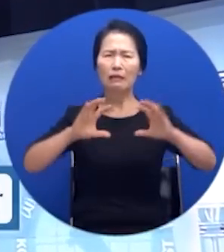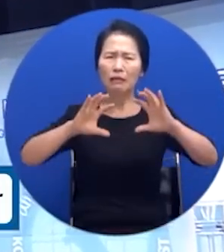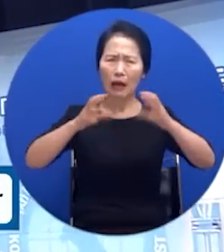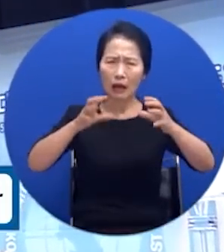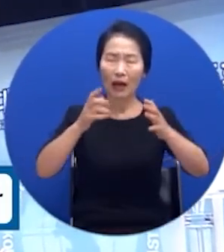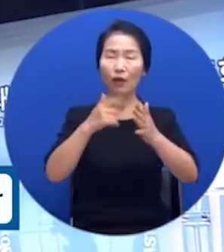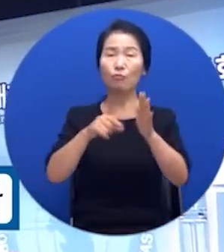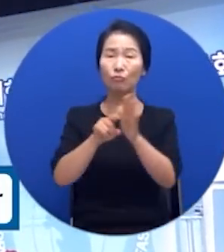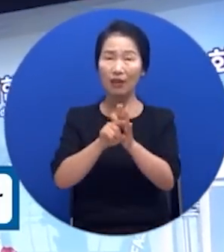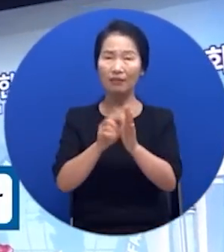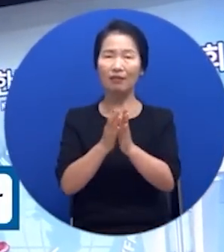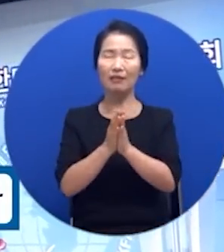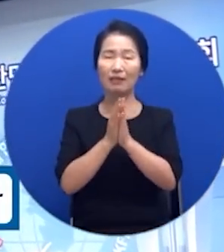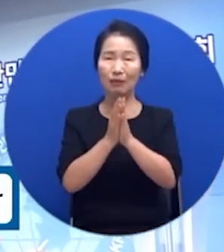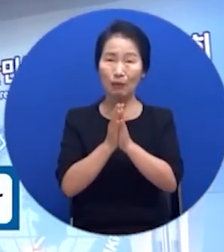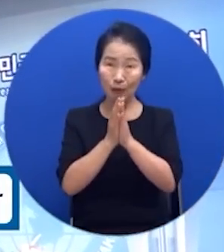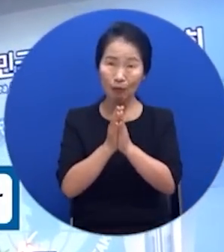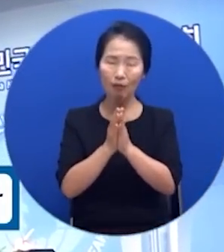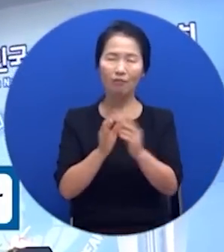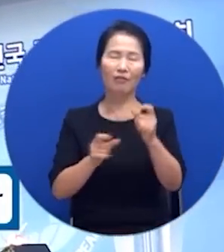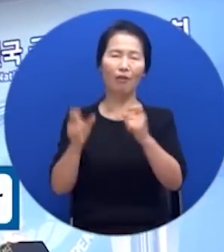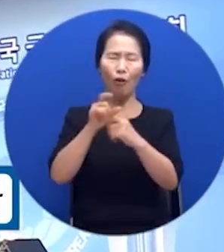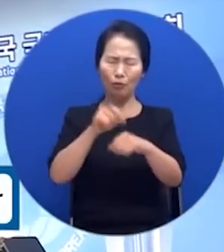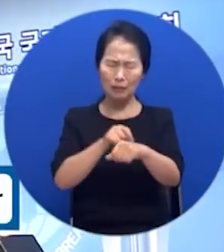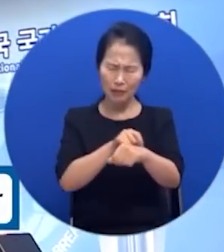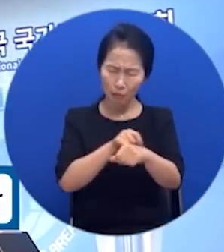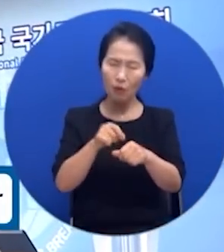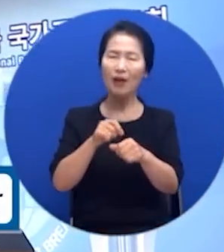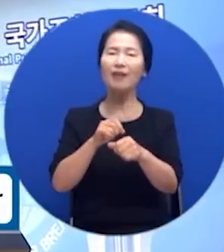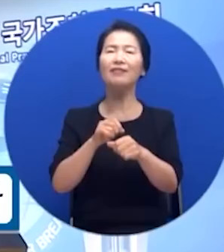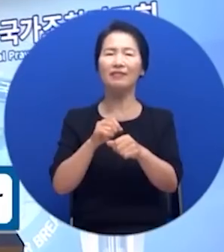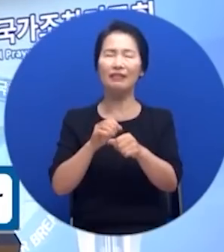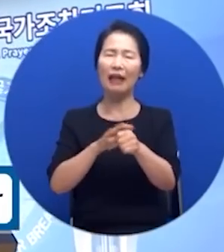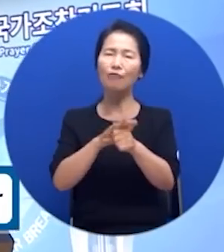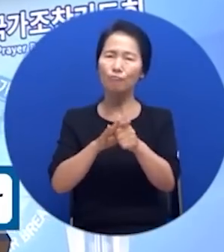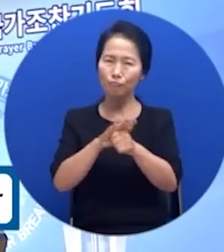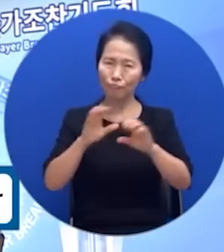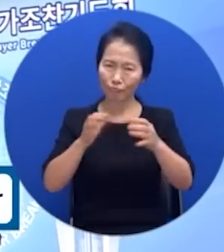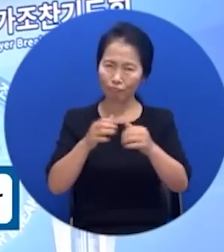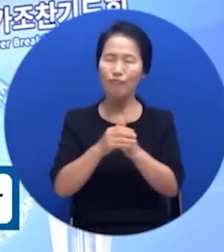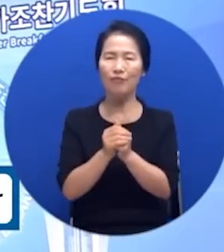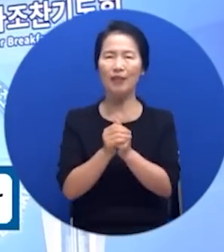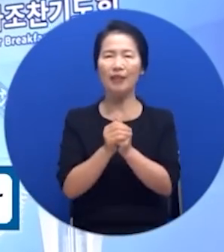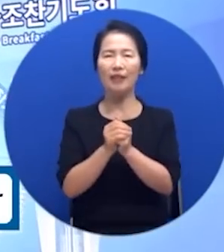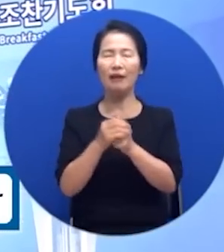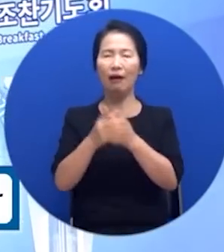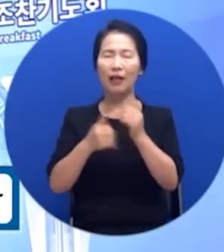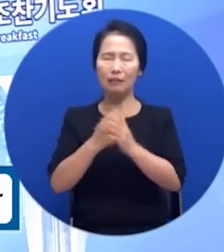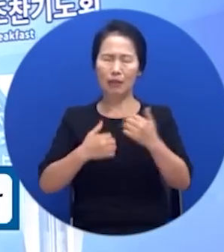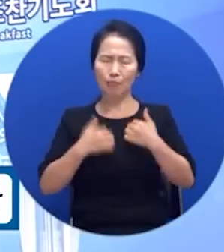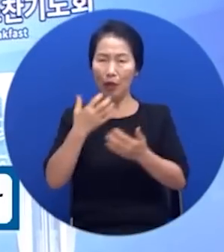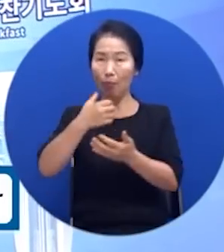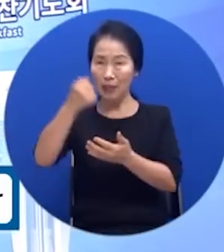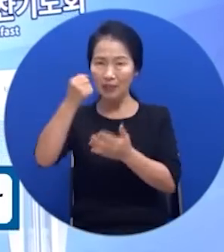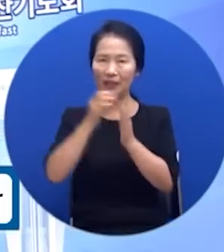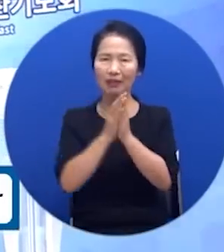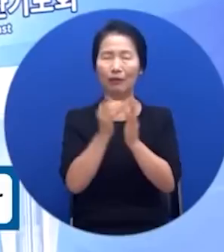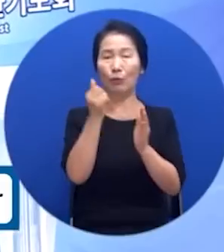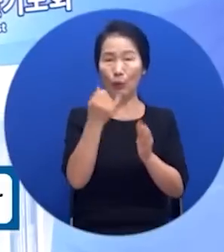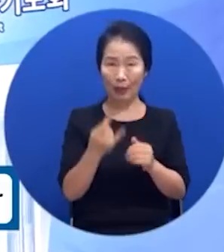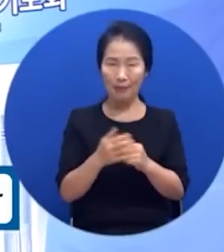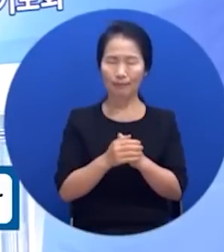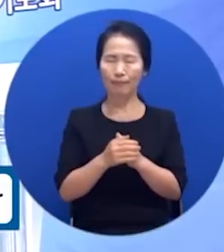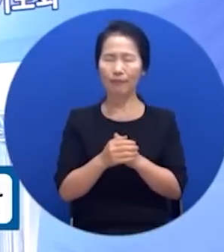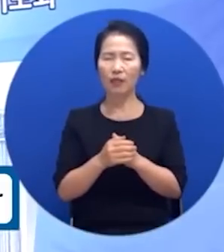것은 특별한 애국입니다. 오늘 이 기도회가 하나님이 기뻐 받으시는 기도회, 그리고 이